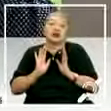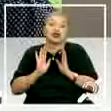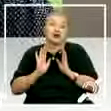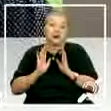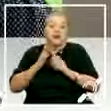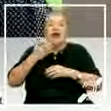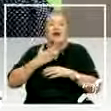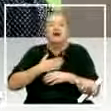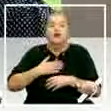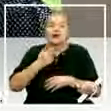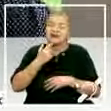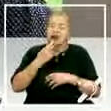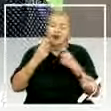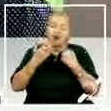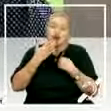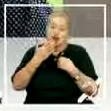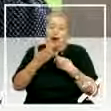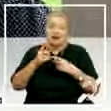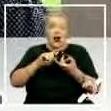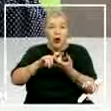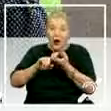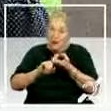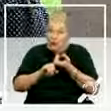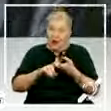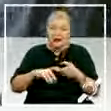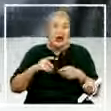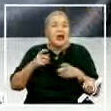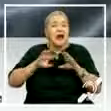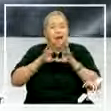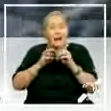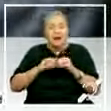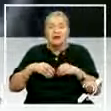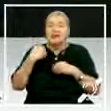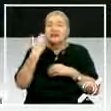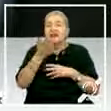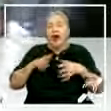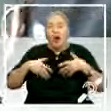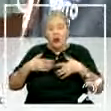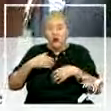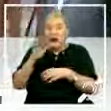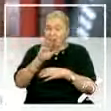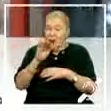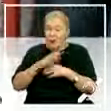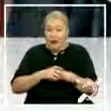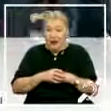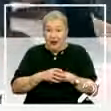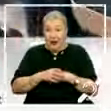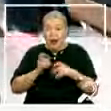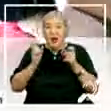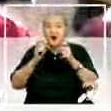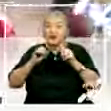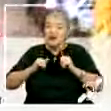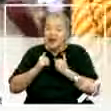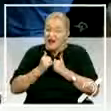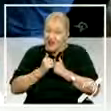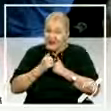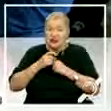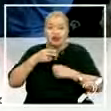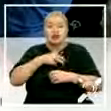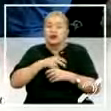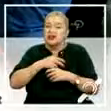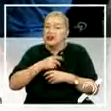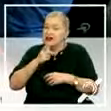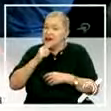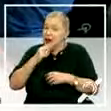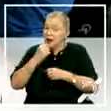mulțumim partenerilor că am avut ocazia ca împreună să împărțim bucurie copilașilor. Protecția vieții și a comunităților în care ne